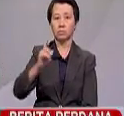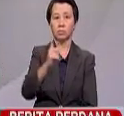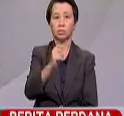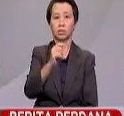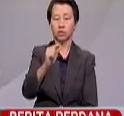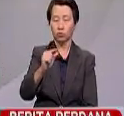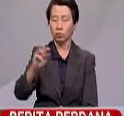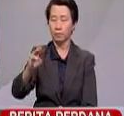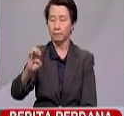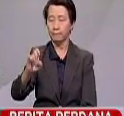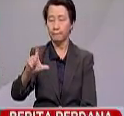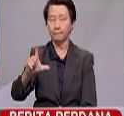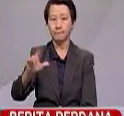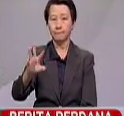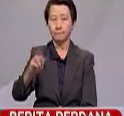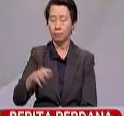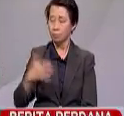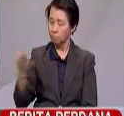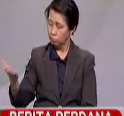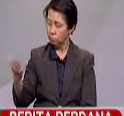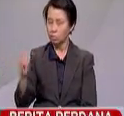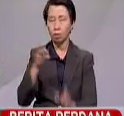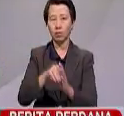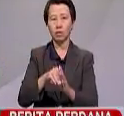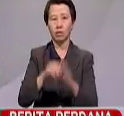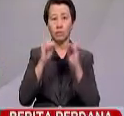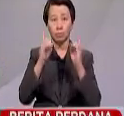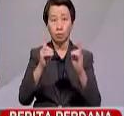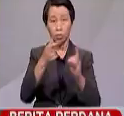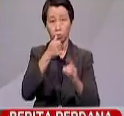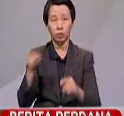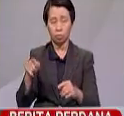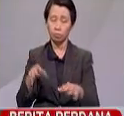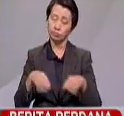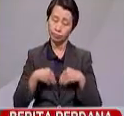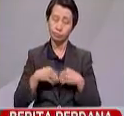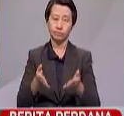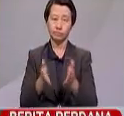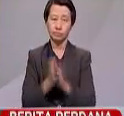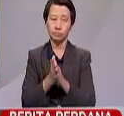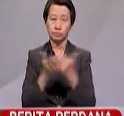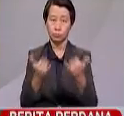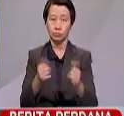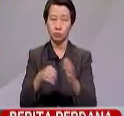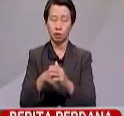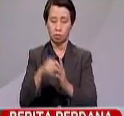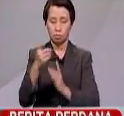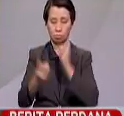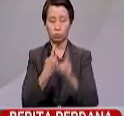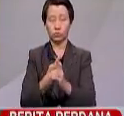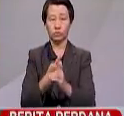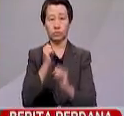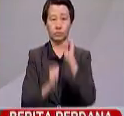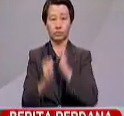Malim. Arja ingin terus melibatkan diri dalam bidang pendidikan kerana akur dengan permintaan semasa dalam dunia